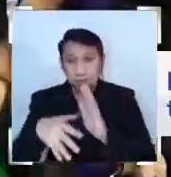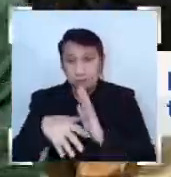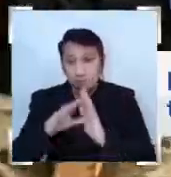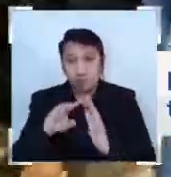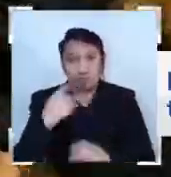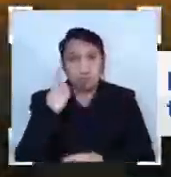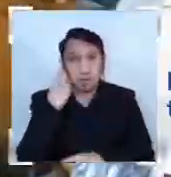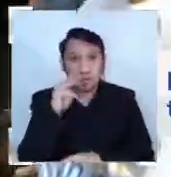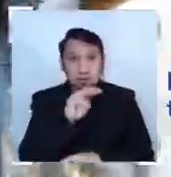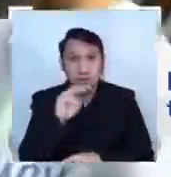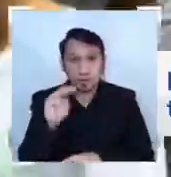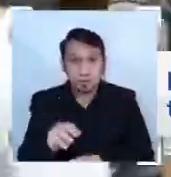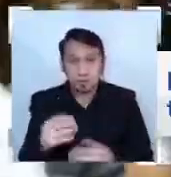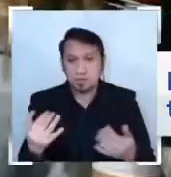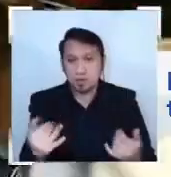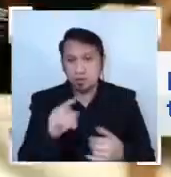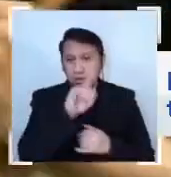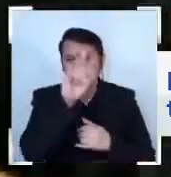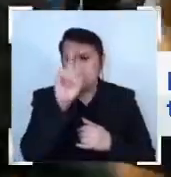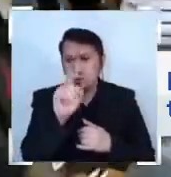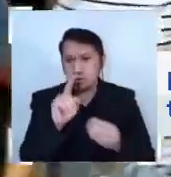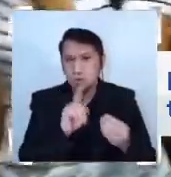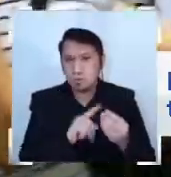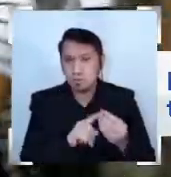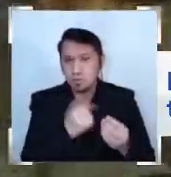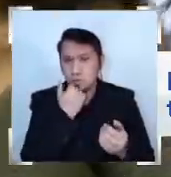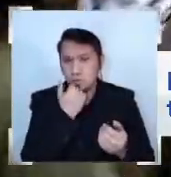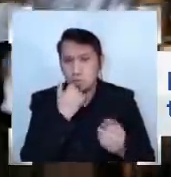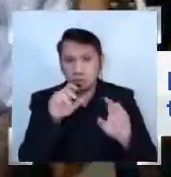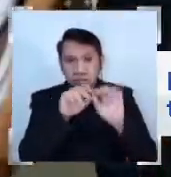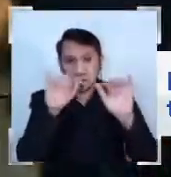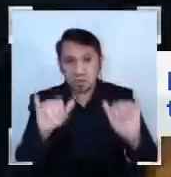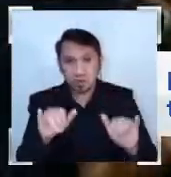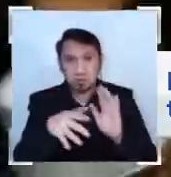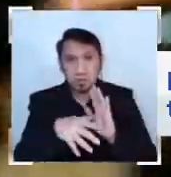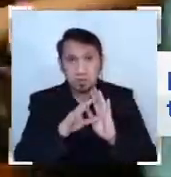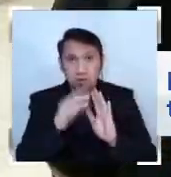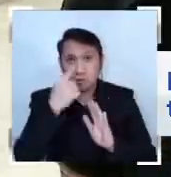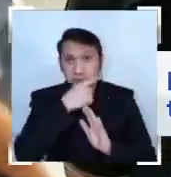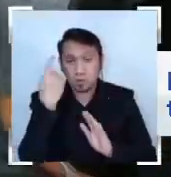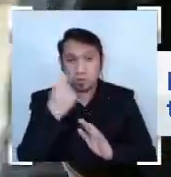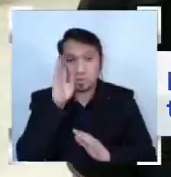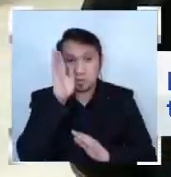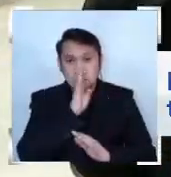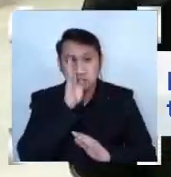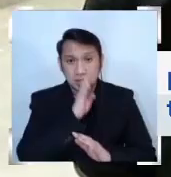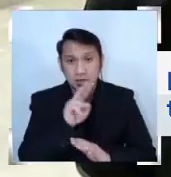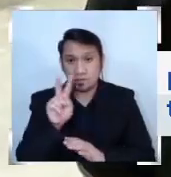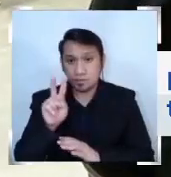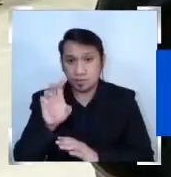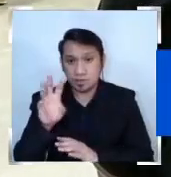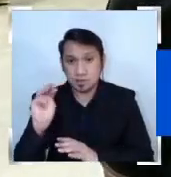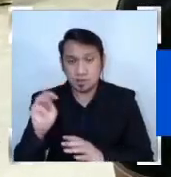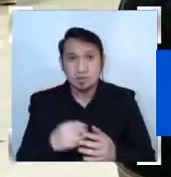umaga, kinwestiyon nila ang anilay palpak na sistema ng COMELEC dahil sa mga pumalyang BCM. Kaya nagtutuloy-tuloy ang mga